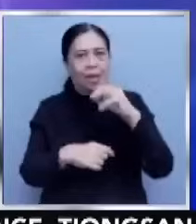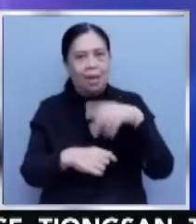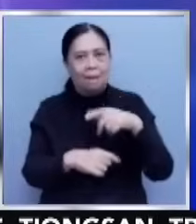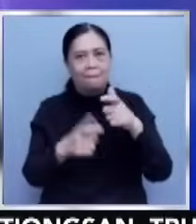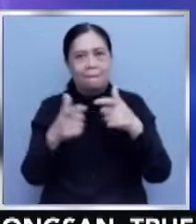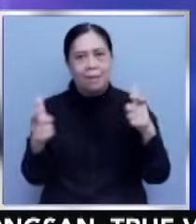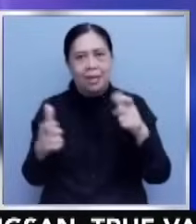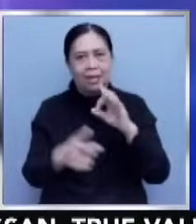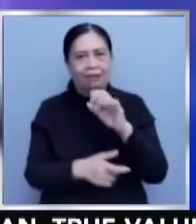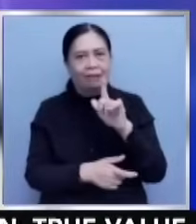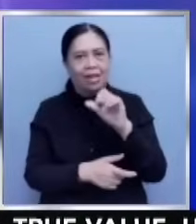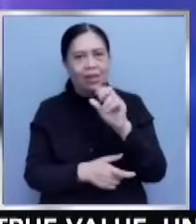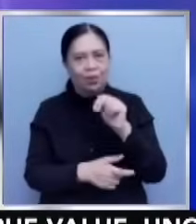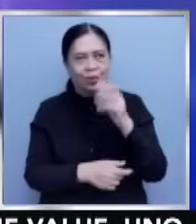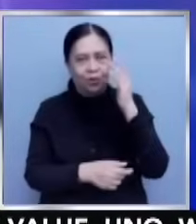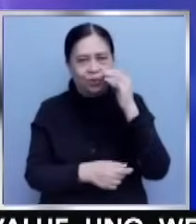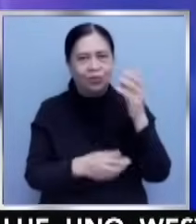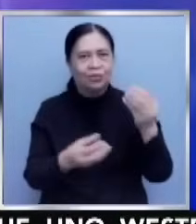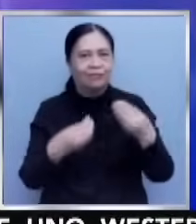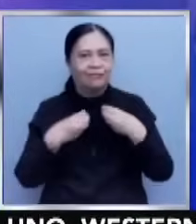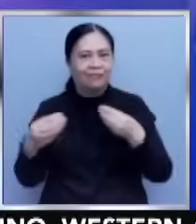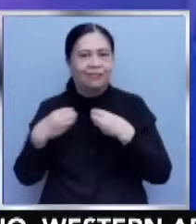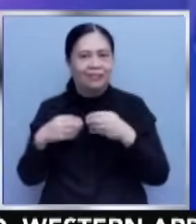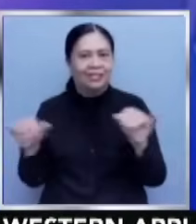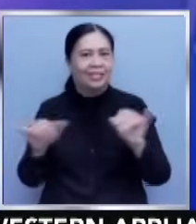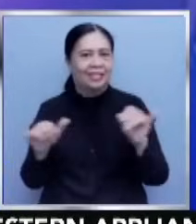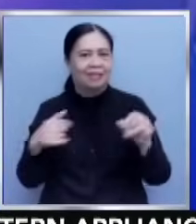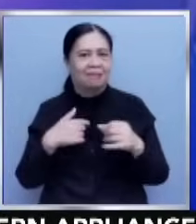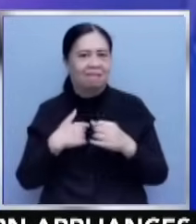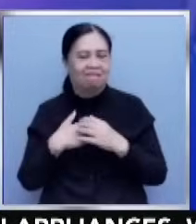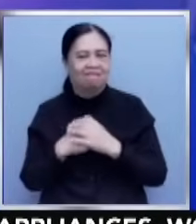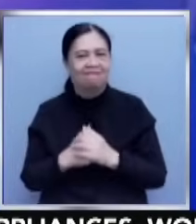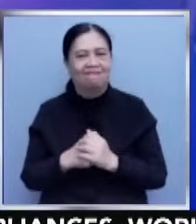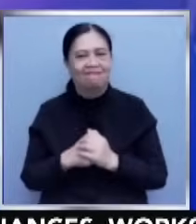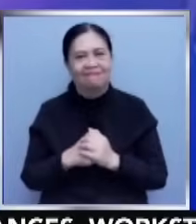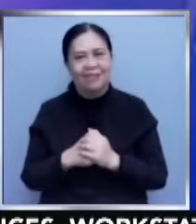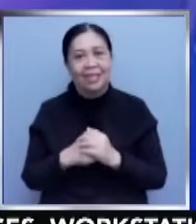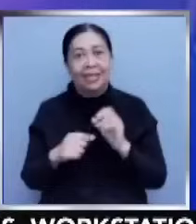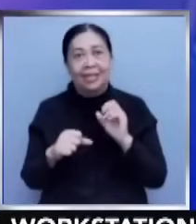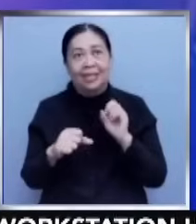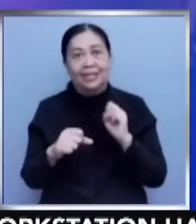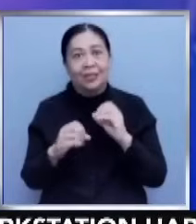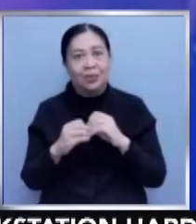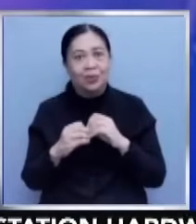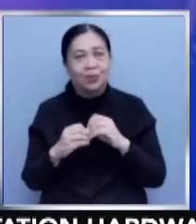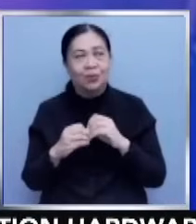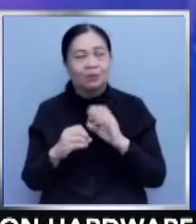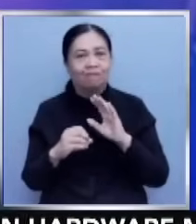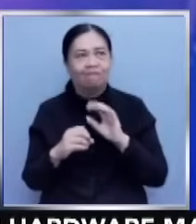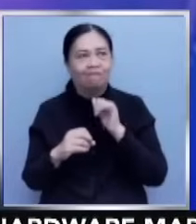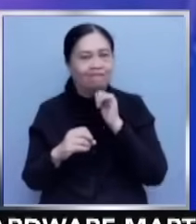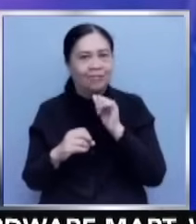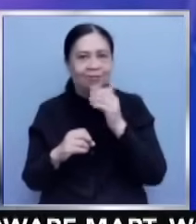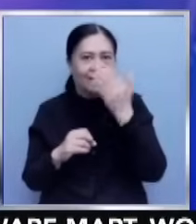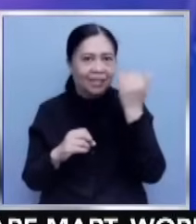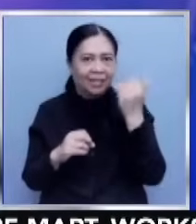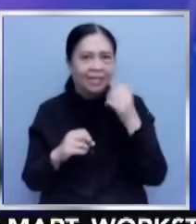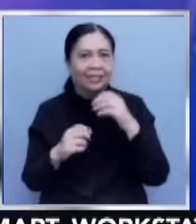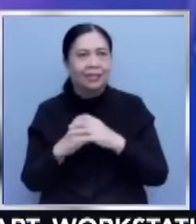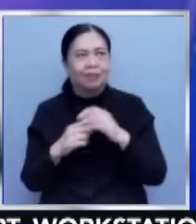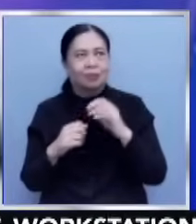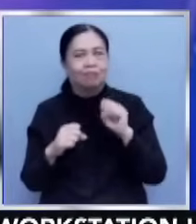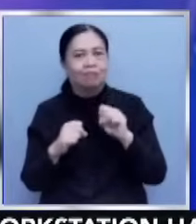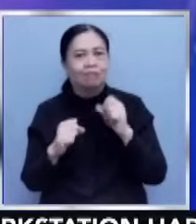namin. Yeah, ganyan din po yung sa akin. So, para lang hindi ko makalimutan or parang para